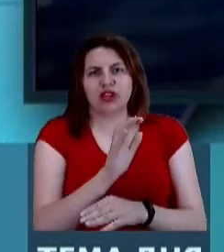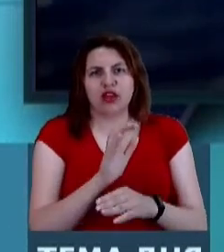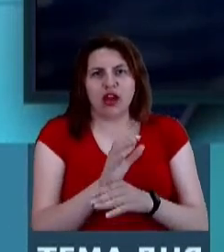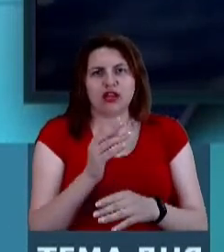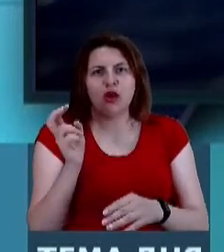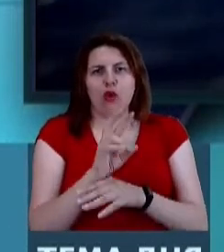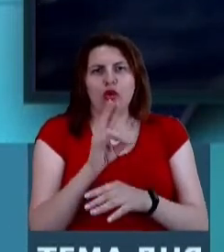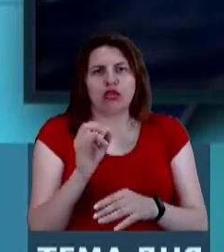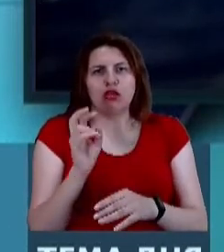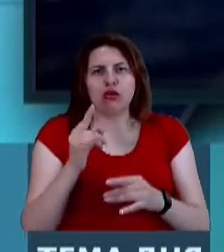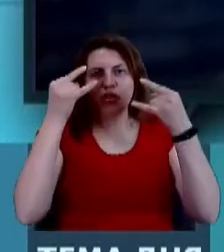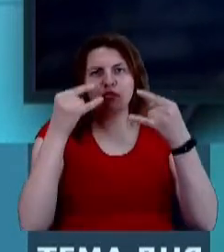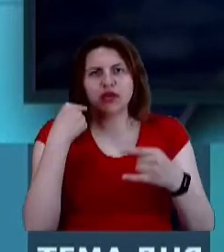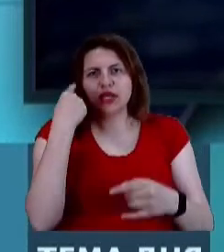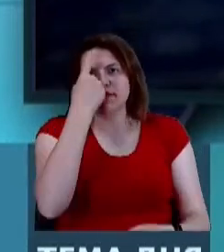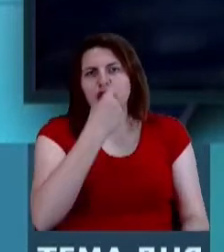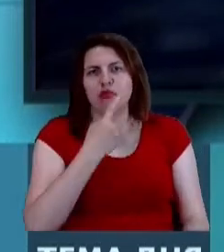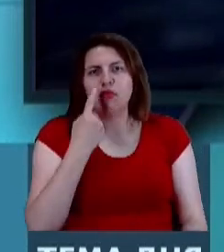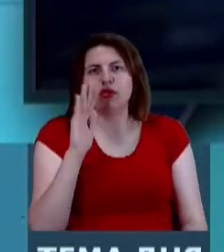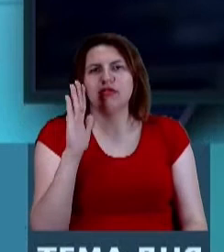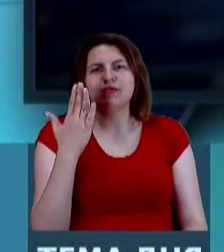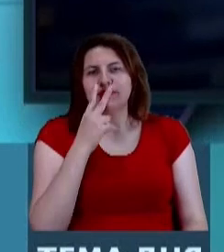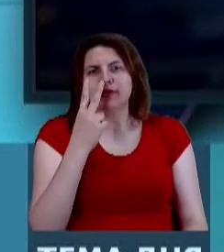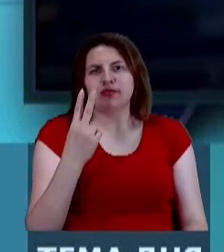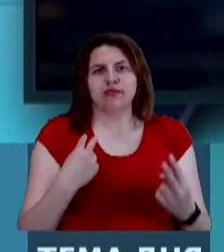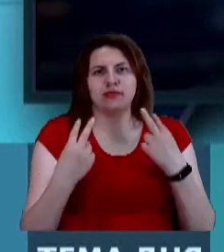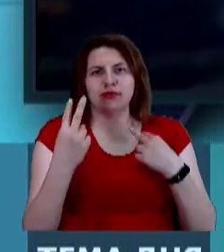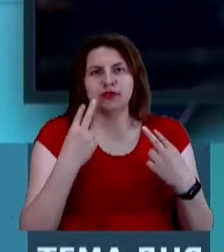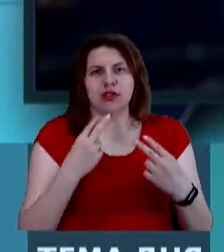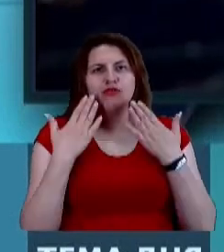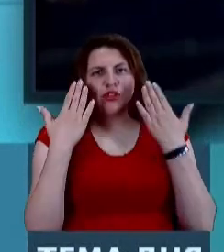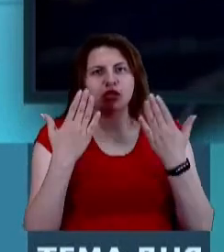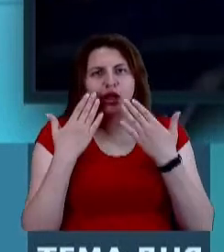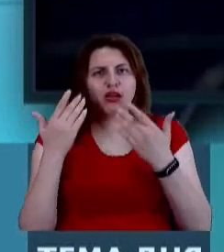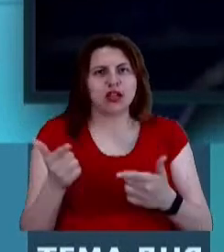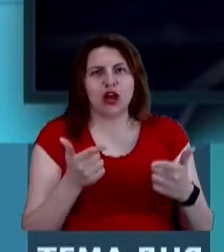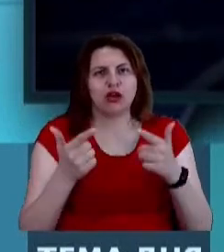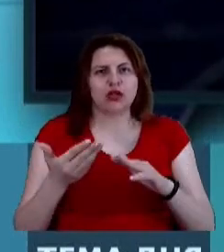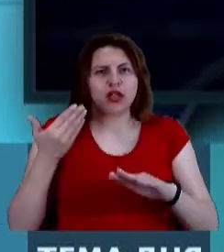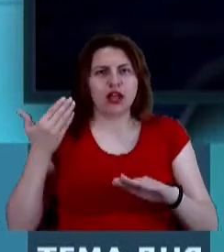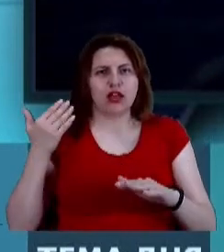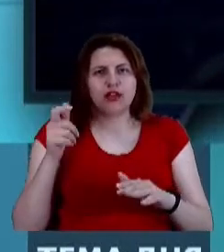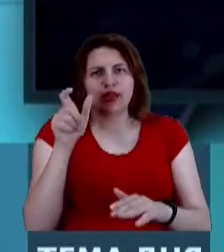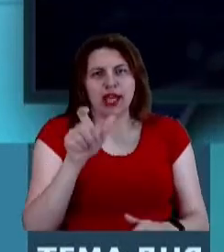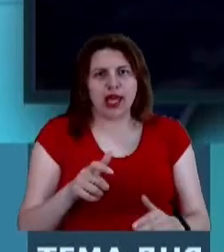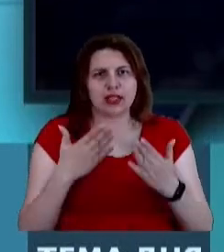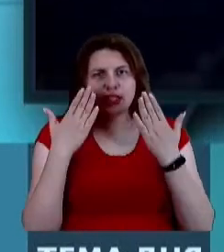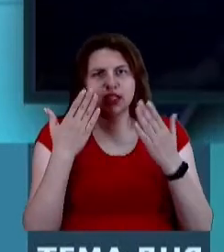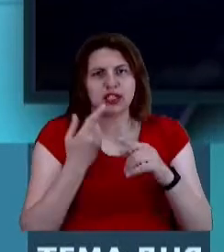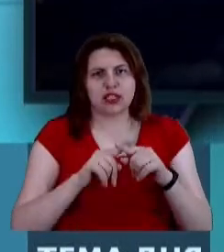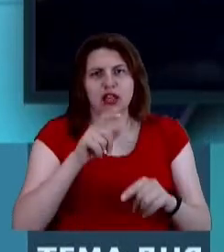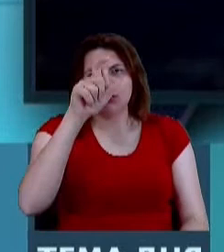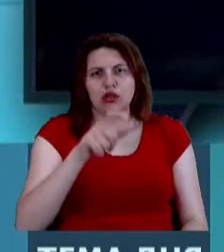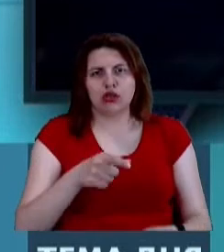світить своїм обличчям і читає, можливо, якісь заготовлені заздалегідь для неї або для нього тексти. Це людина, яка